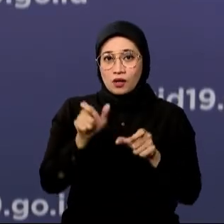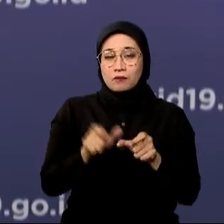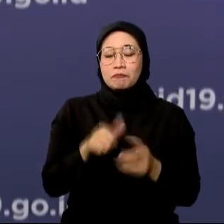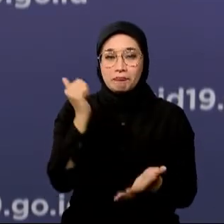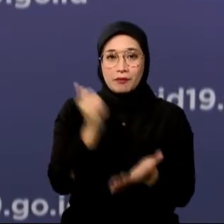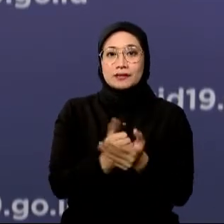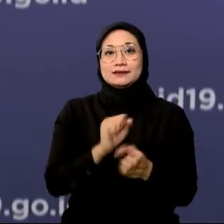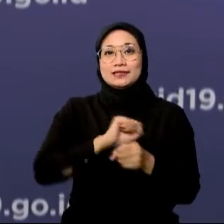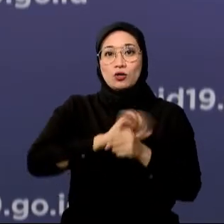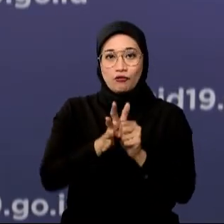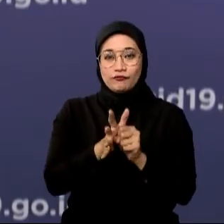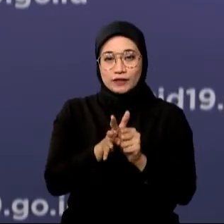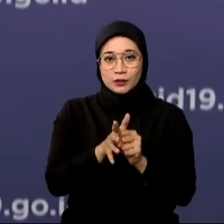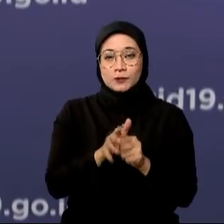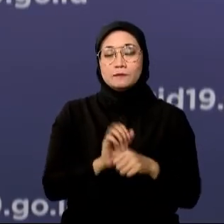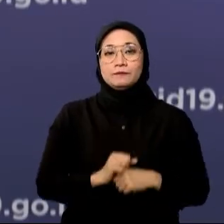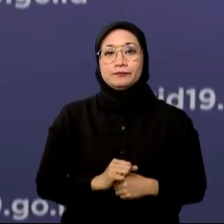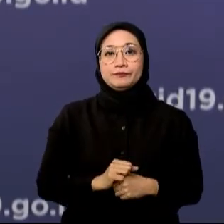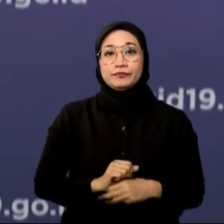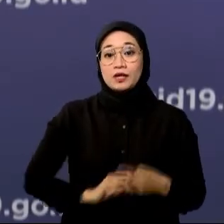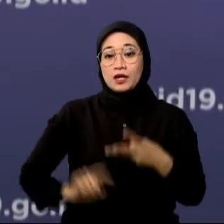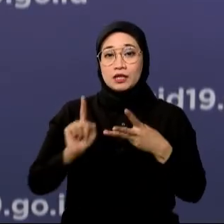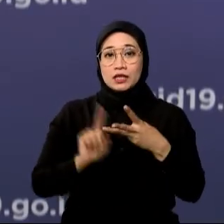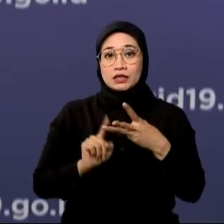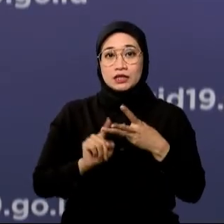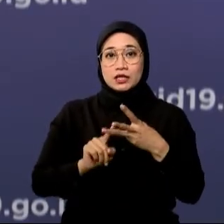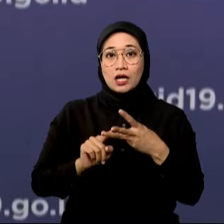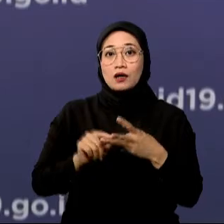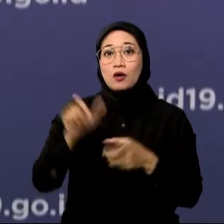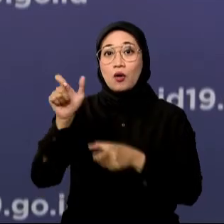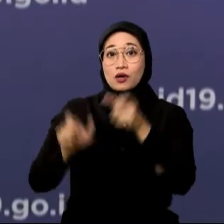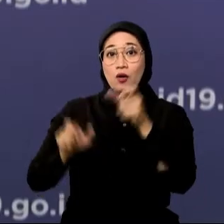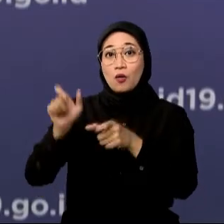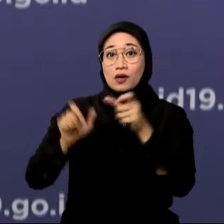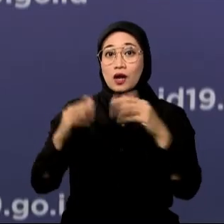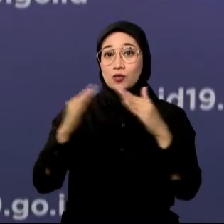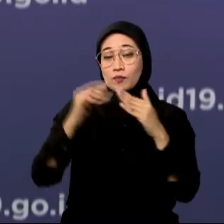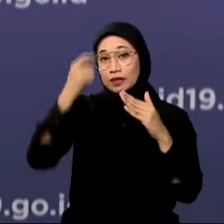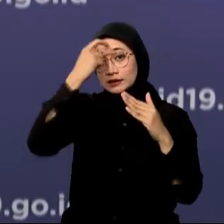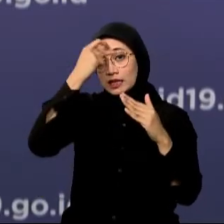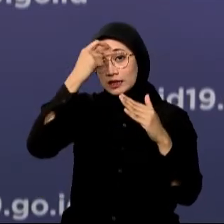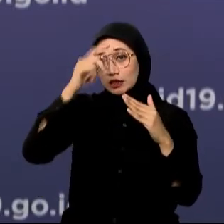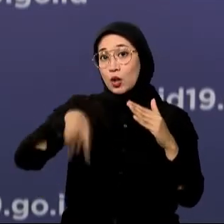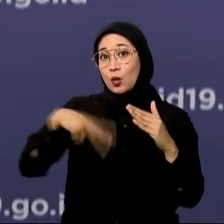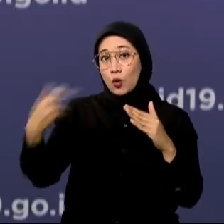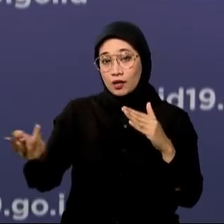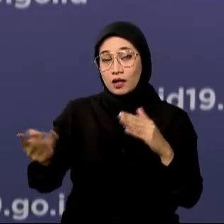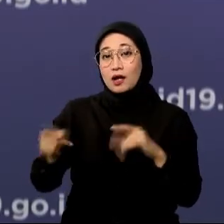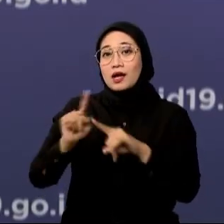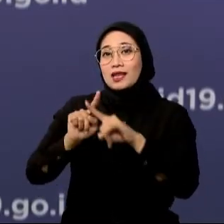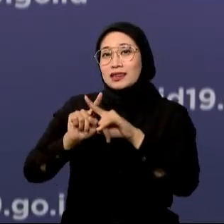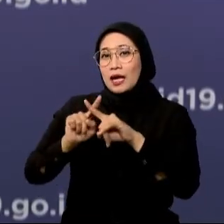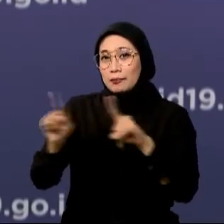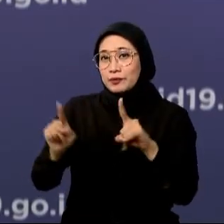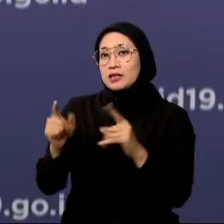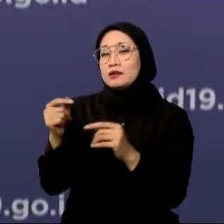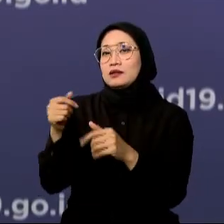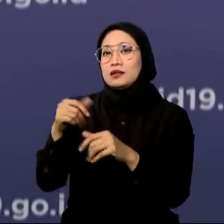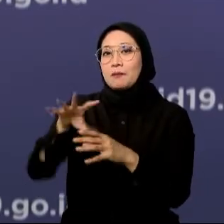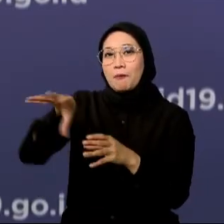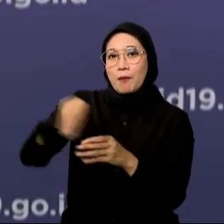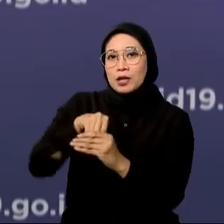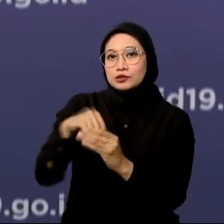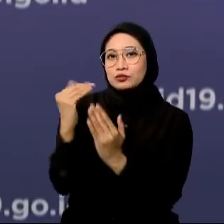COVID-19. Dan yang ketiga, jenazah dari luar rumah sakit dengan riwayat yang memenuhi kriteria probable atau